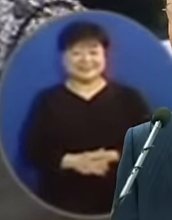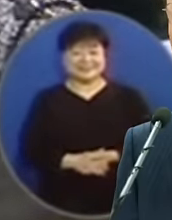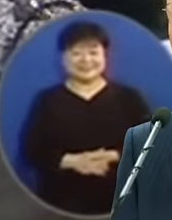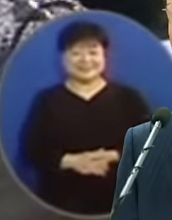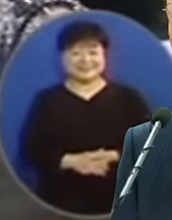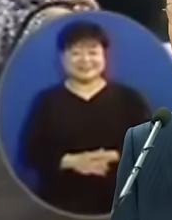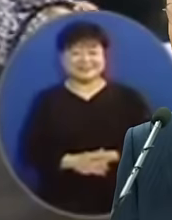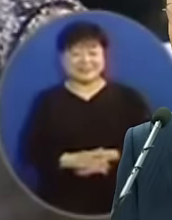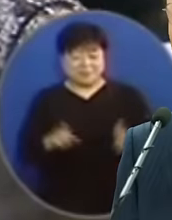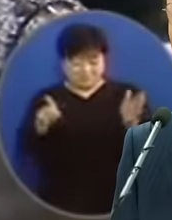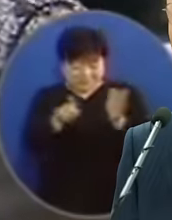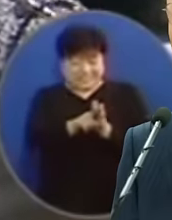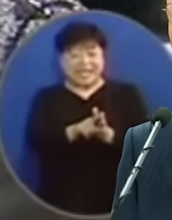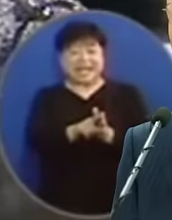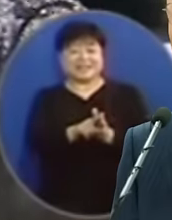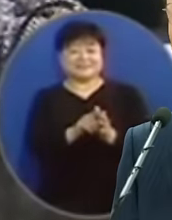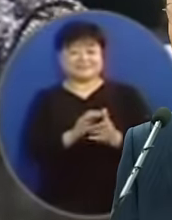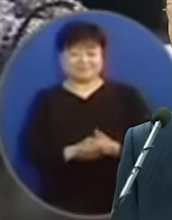그리고 믿자.